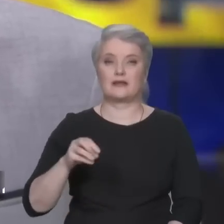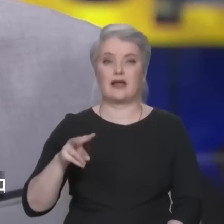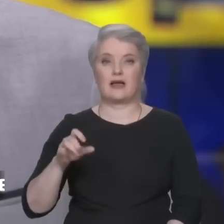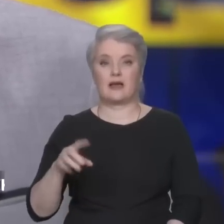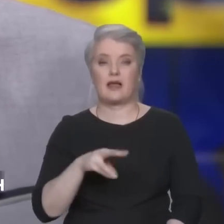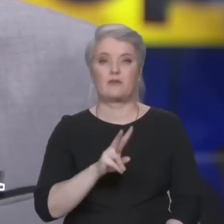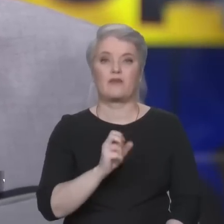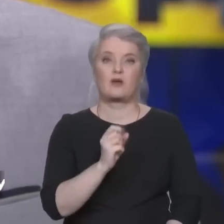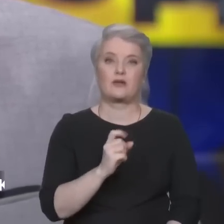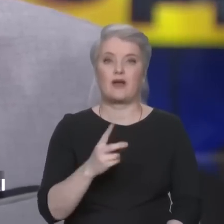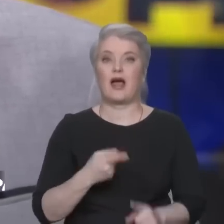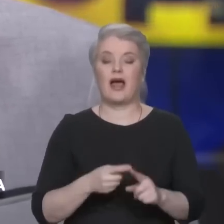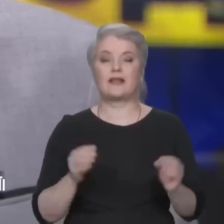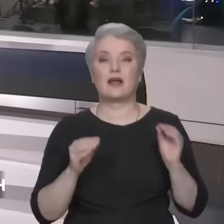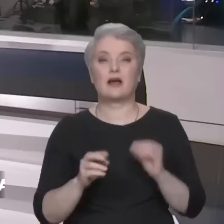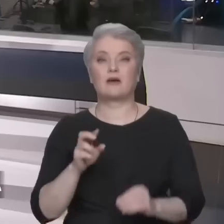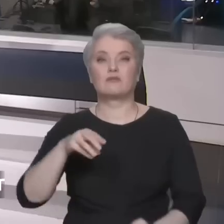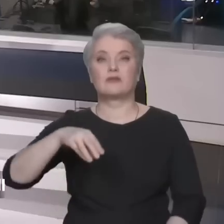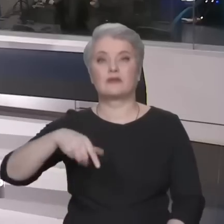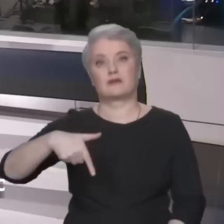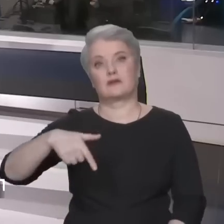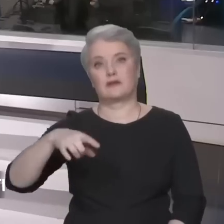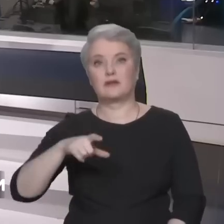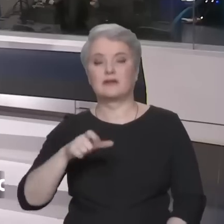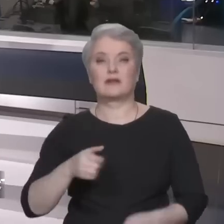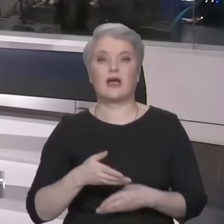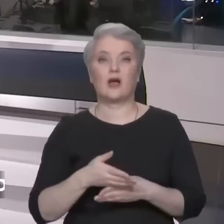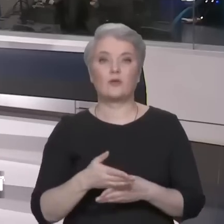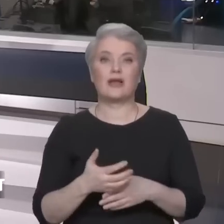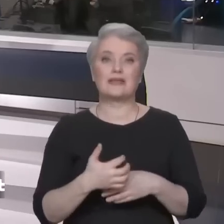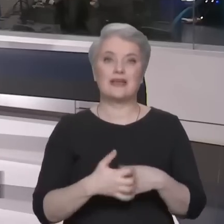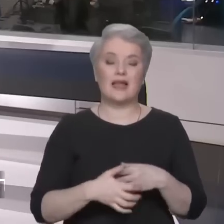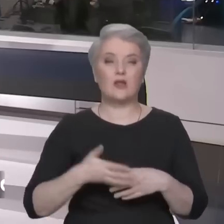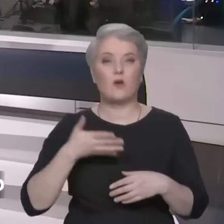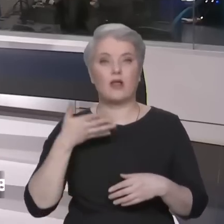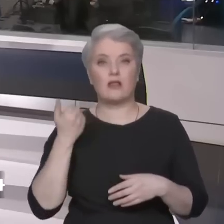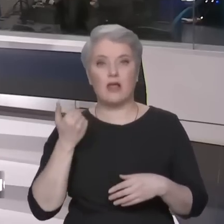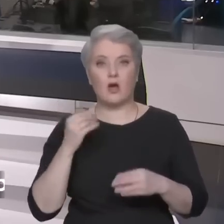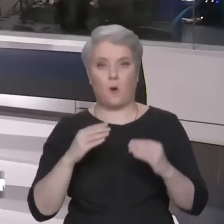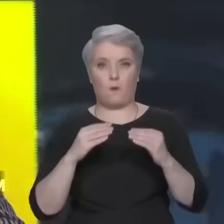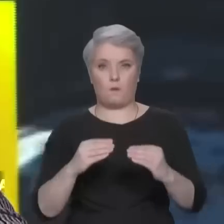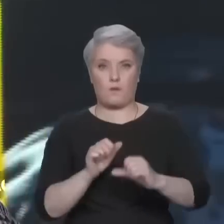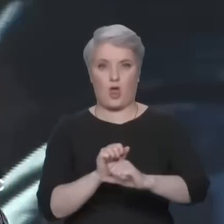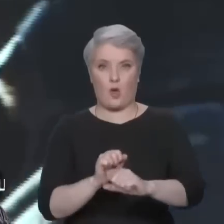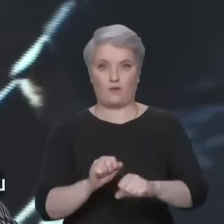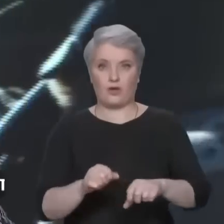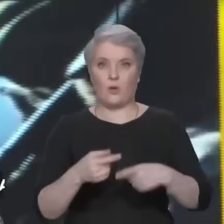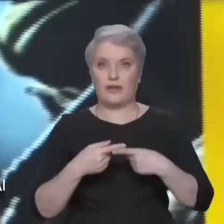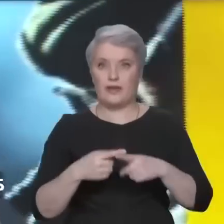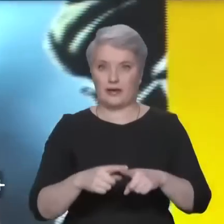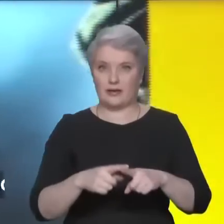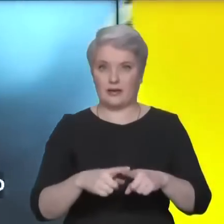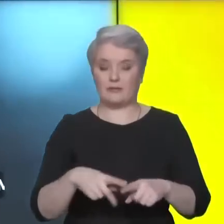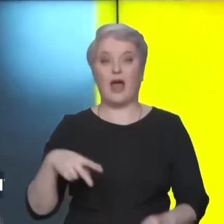це фактично комплектація БТГР за рахунок середньо- та легкоброньованої техніки. А лютий – починається